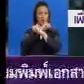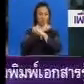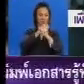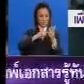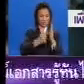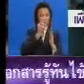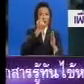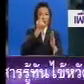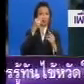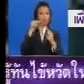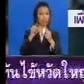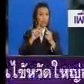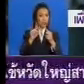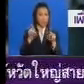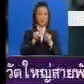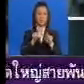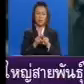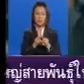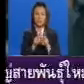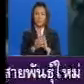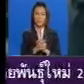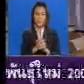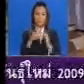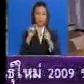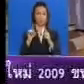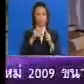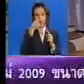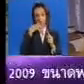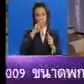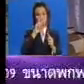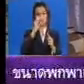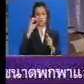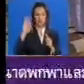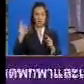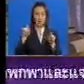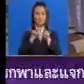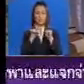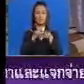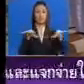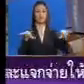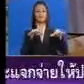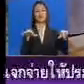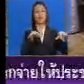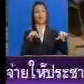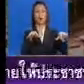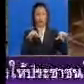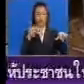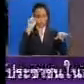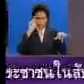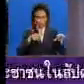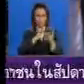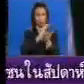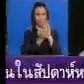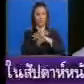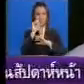งแรกแต่กลับส่งสัญญาณที่ผิดให้กับประชาชนว่าไข้หวัดใหญ่2009เหมือนไข้หวัดทั่วไปจึงควรประชาสัมพันธ์ให้ความรู้ที่ถูก